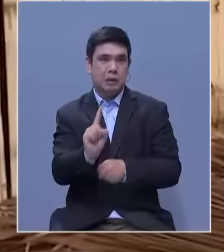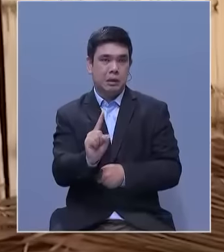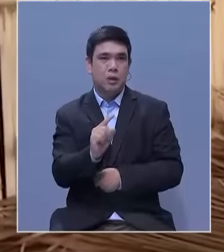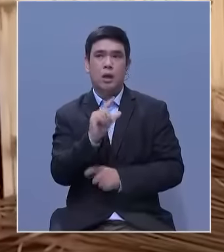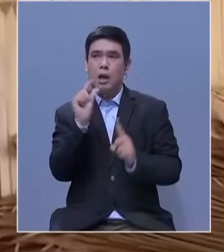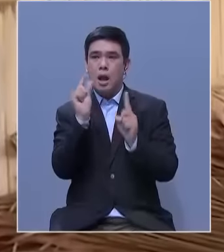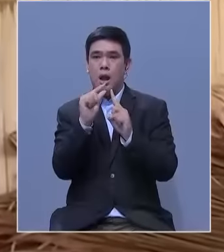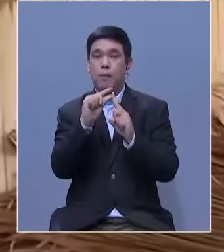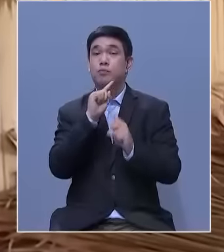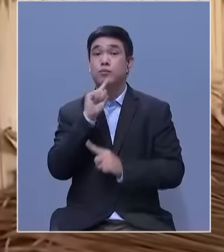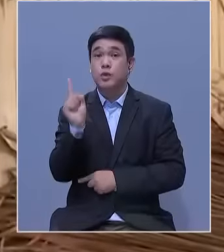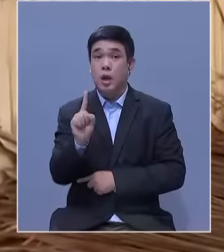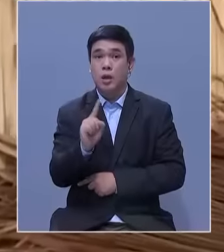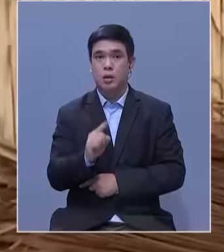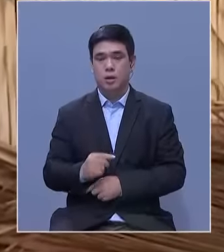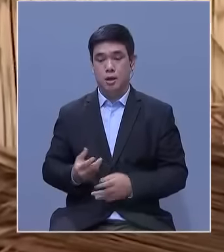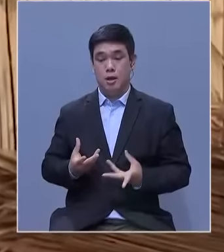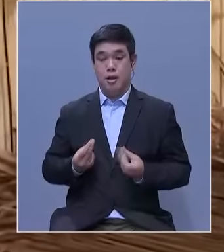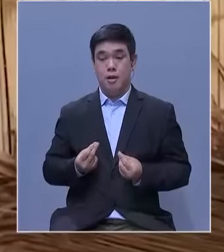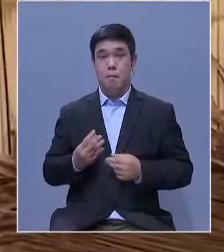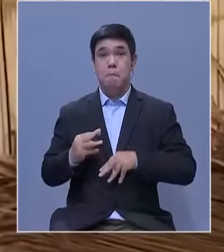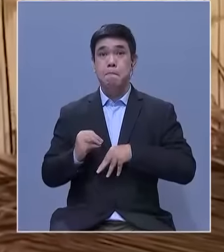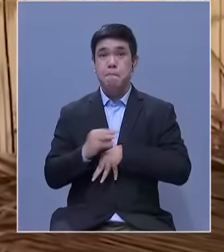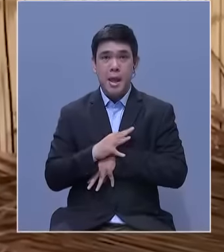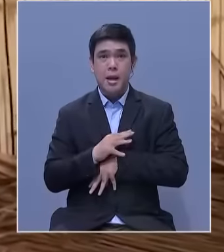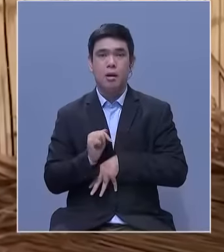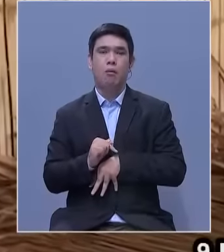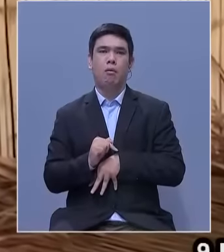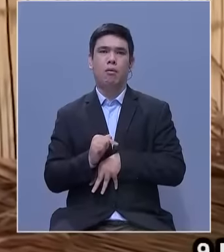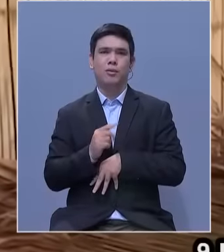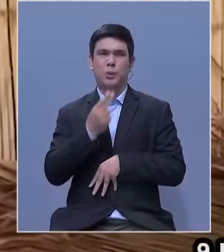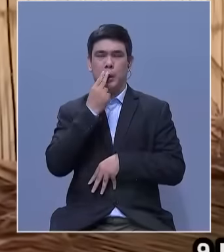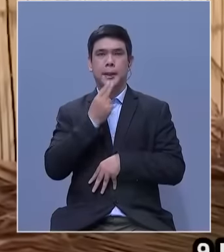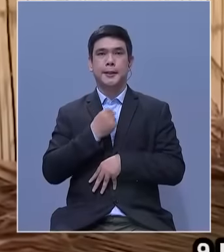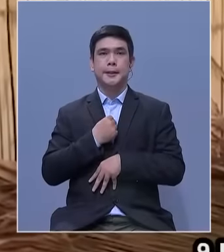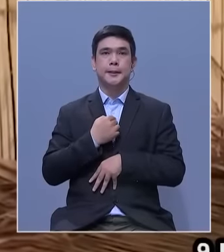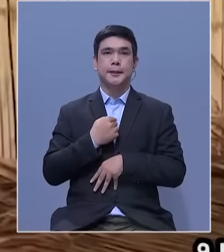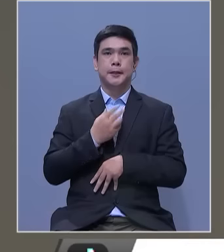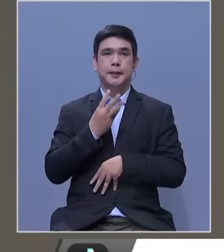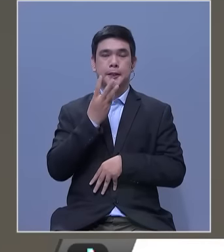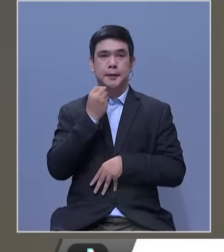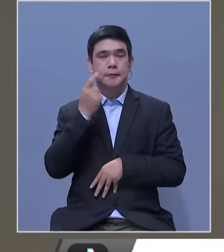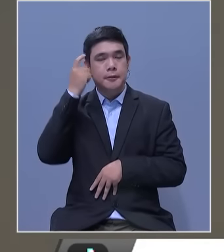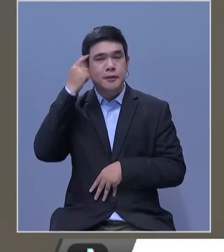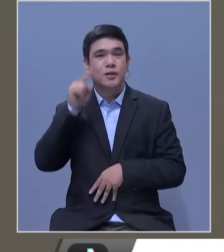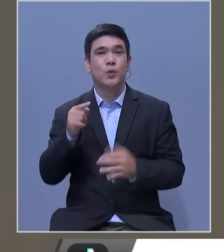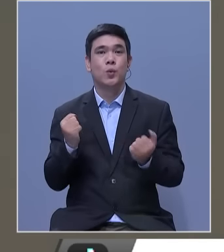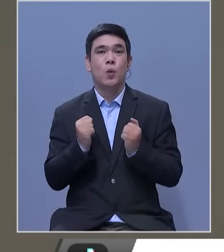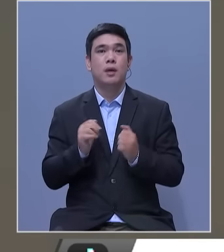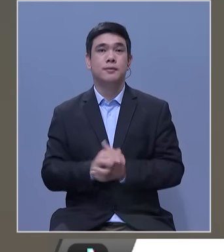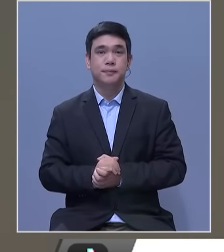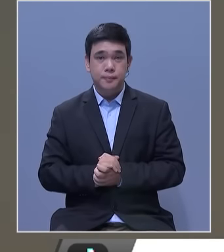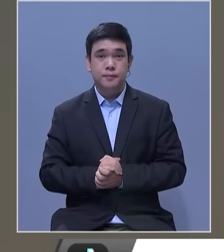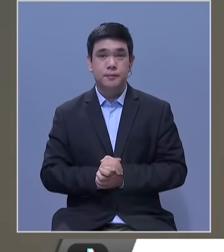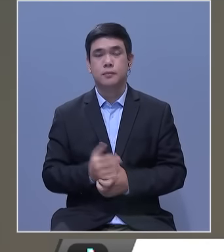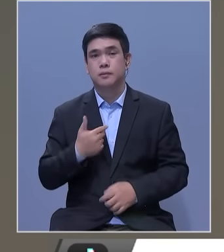คำพูดที่บอกว่าวงดนตรีมะเร็งมิวสิกบางคนโอ้ยหมอกควันไฟมะเร็ง คุณสุธรรมก็บอกว่